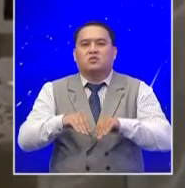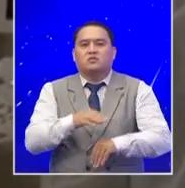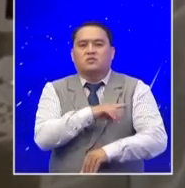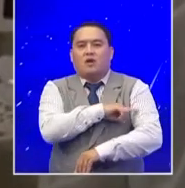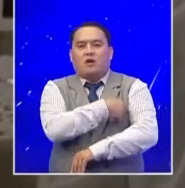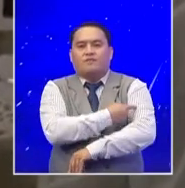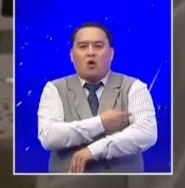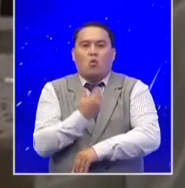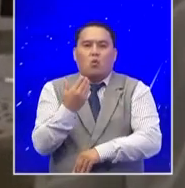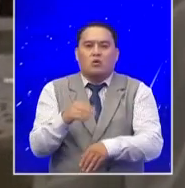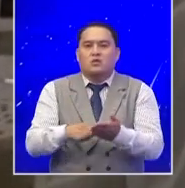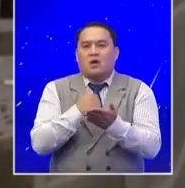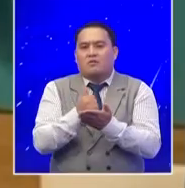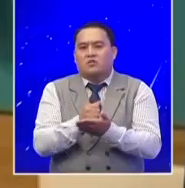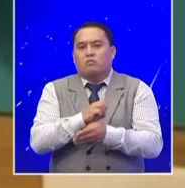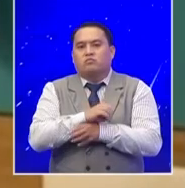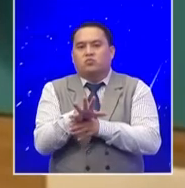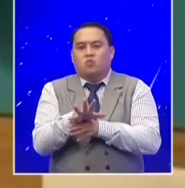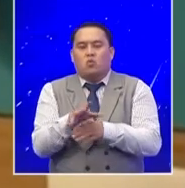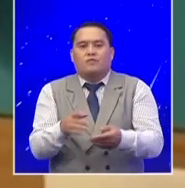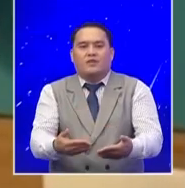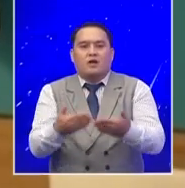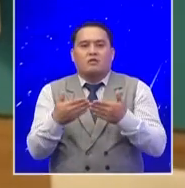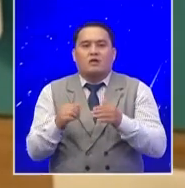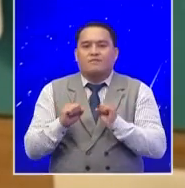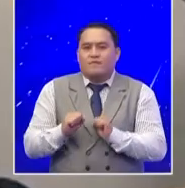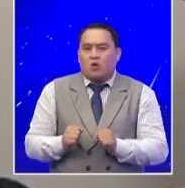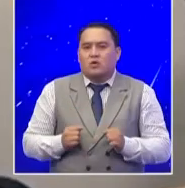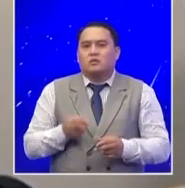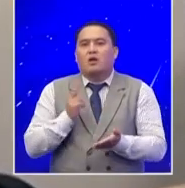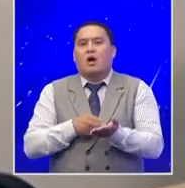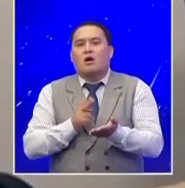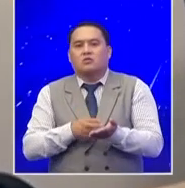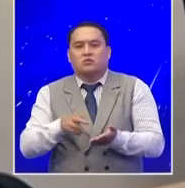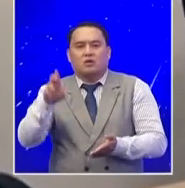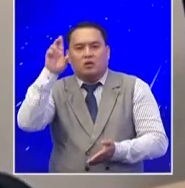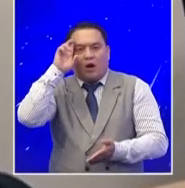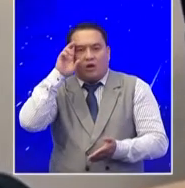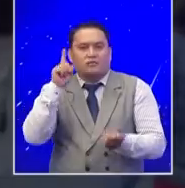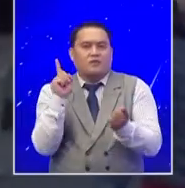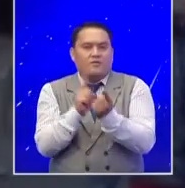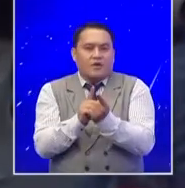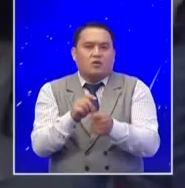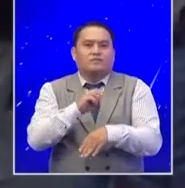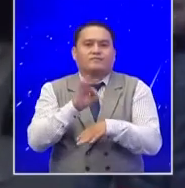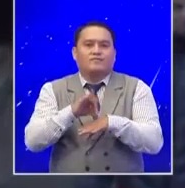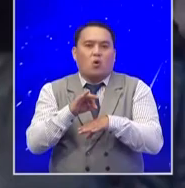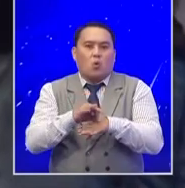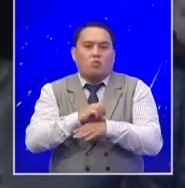здравоохранения, являющейся основой в борьбе с COVID-19. В ВОЗ подтвердили, страны, ранее сталкивающиеся со вспышками